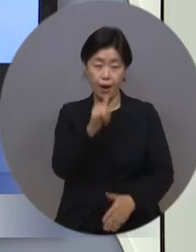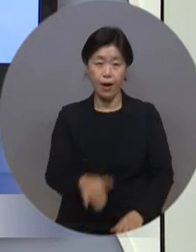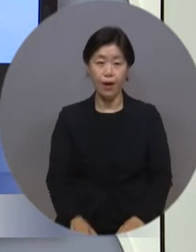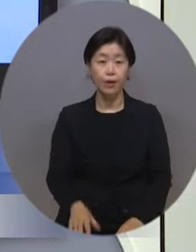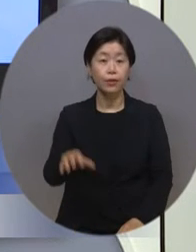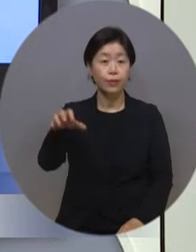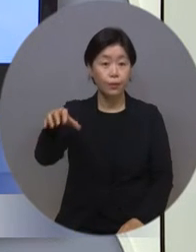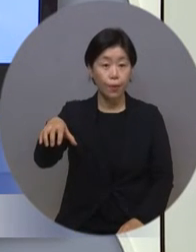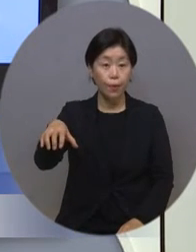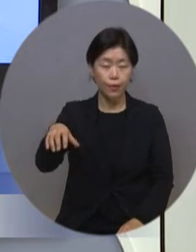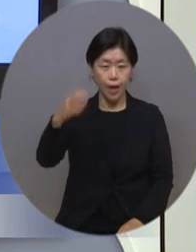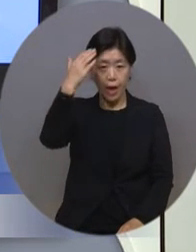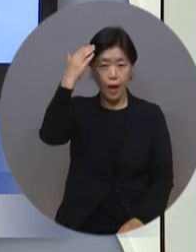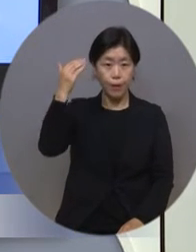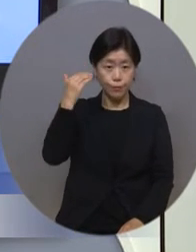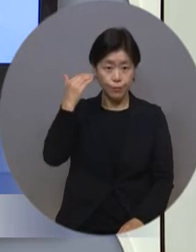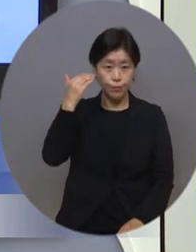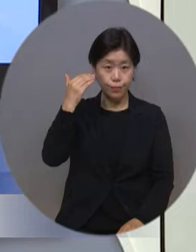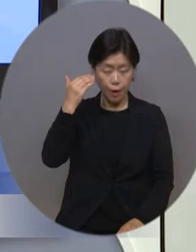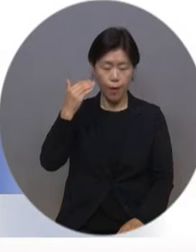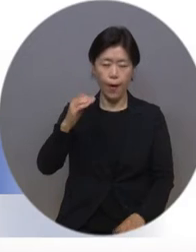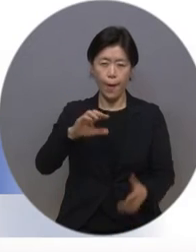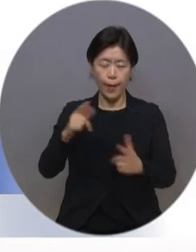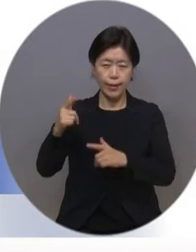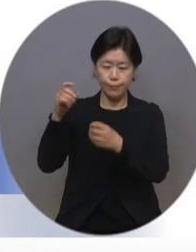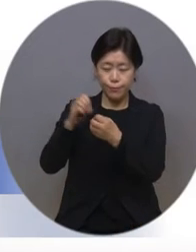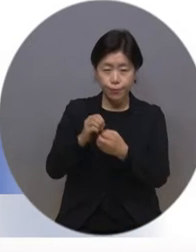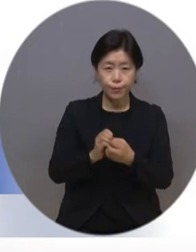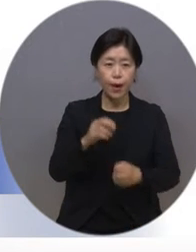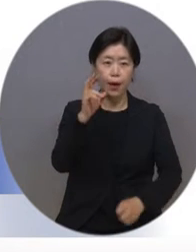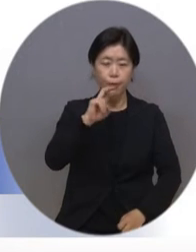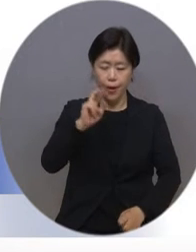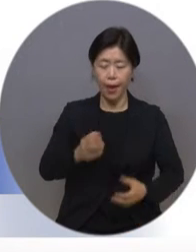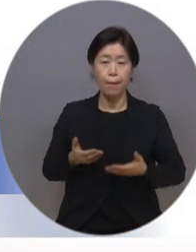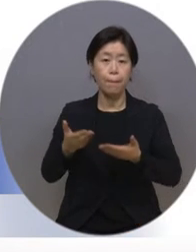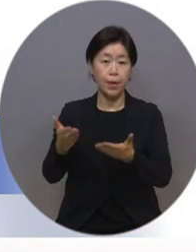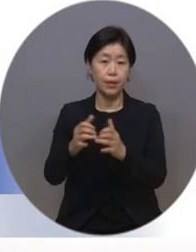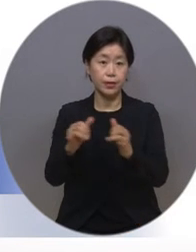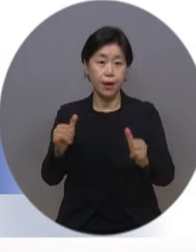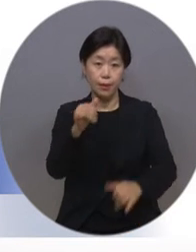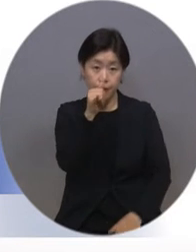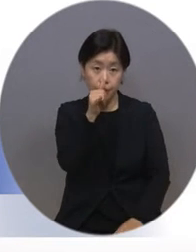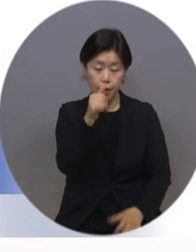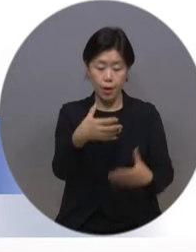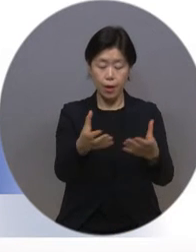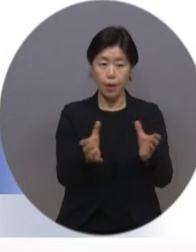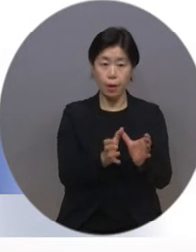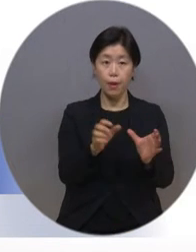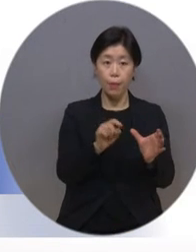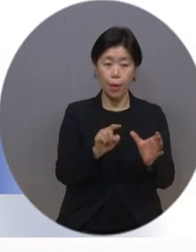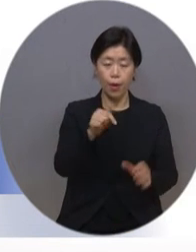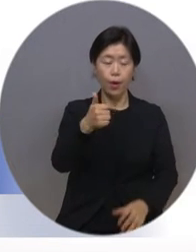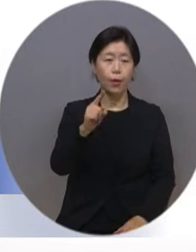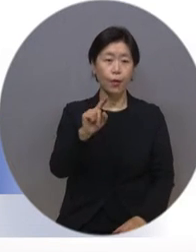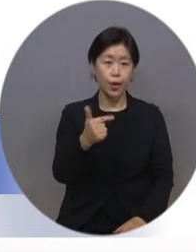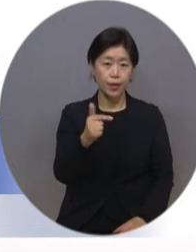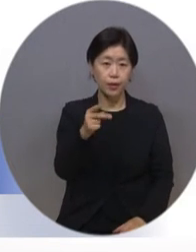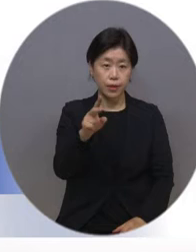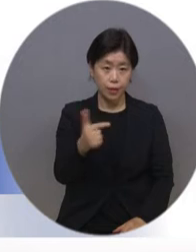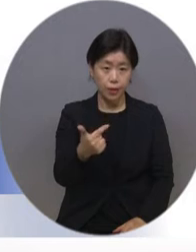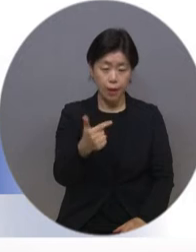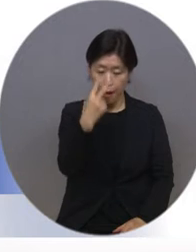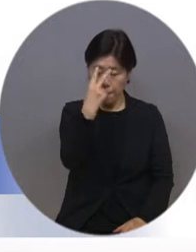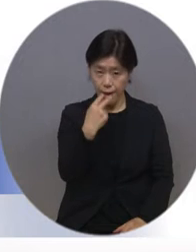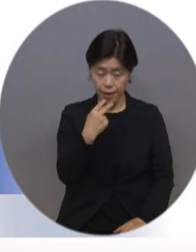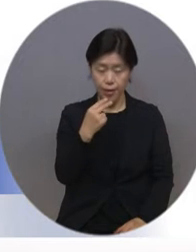가득한 현장에 우리의 소리를 전하는 이들이 있습니다 관현 맹인 전통예술단이 카타르 월드컵에 초청을 받아 공연을